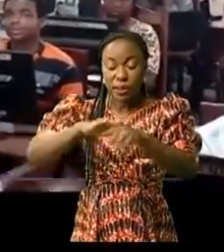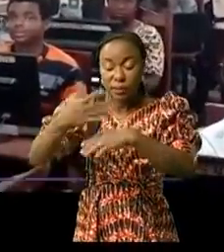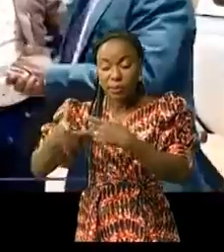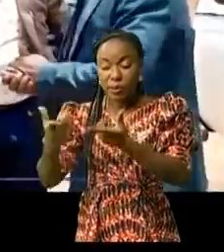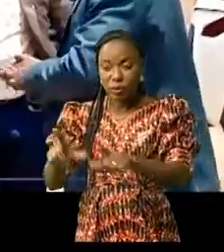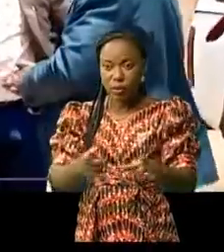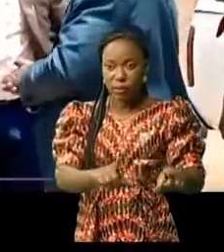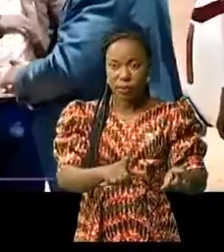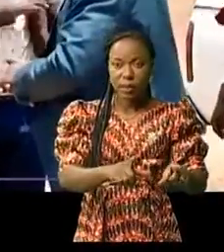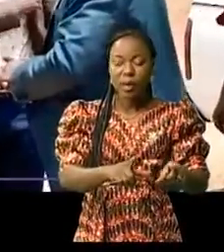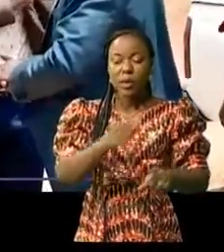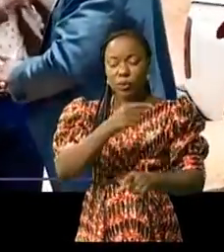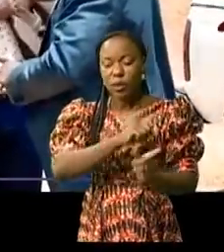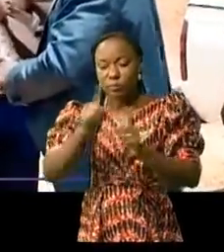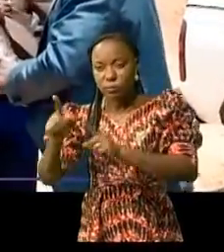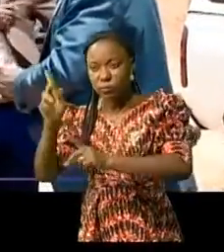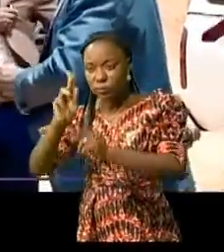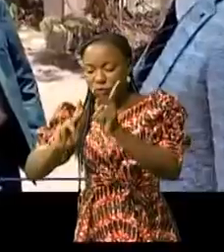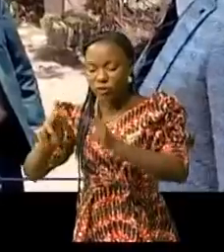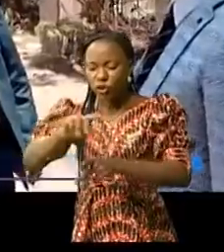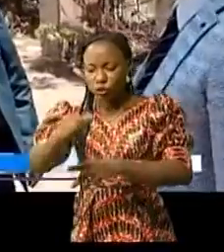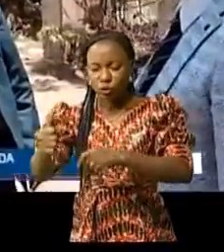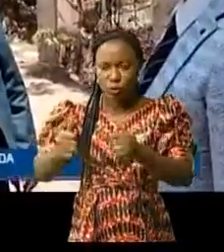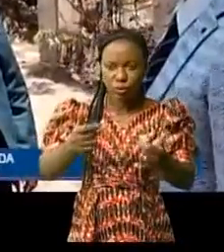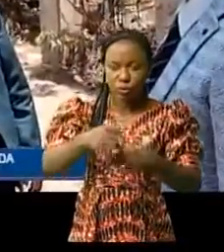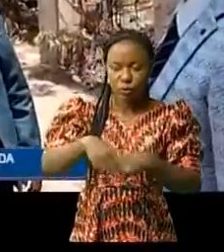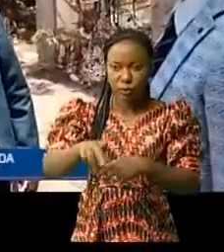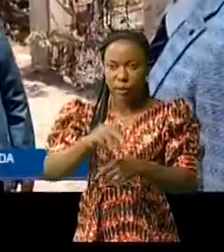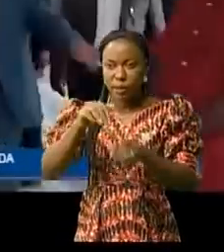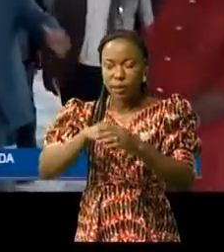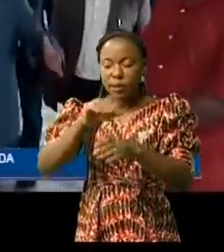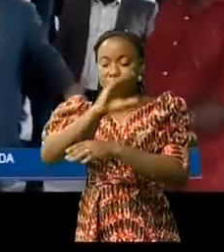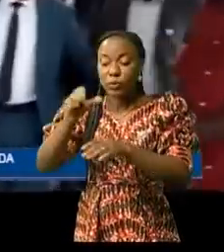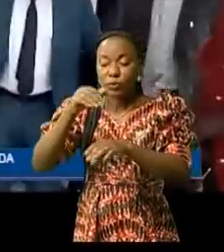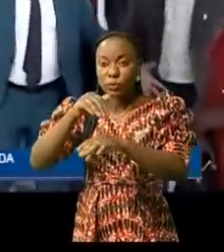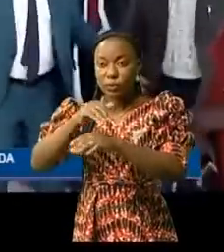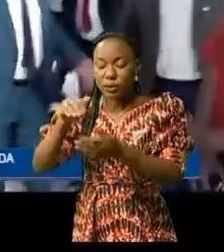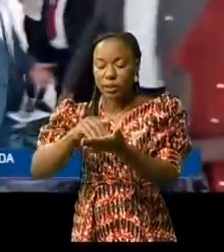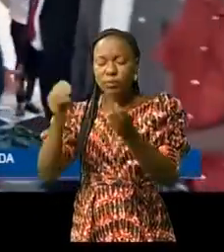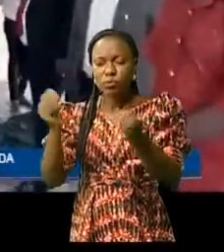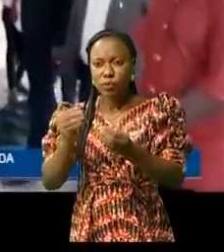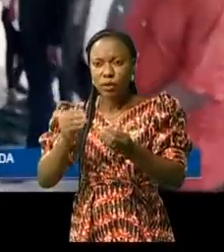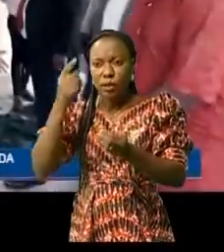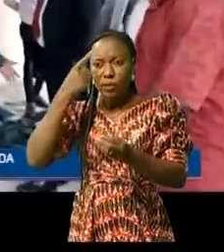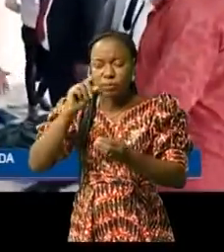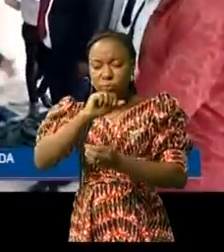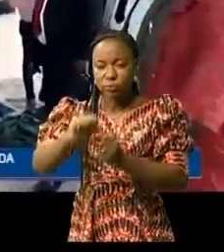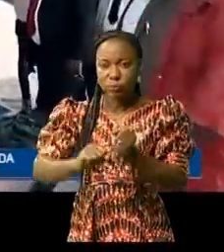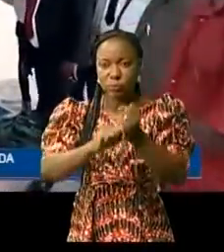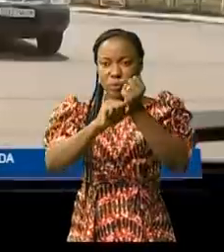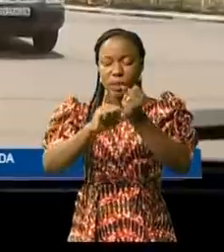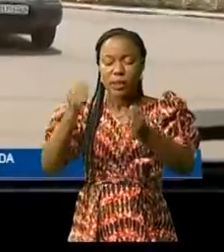bâtir un congo nos se rendra dans d'autres provinces notamment au congo centrale toujours dans le cadre de la redynamisation de